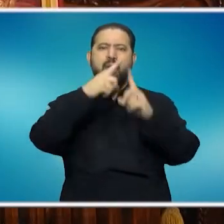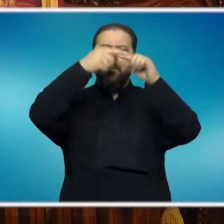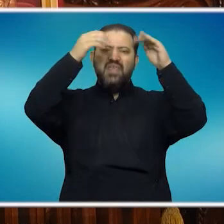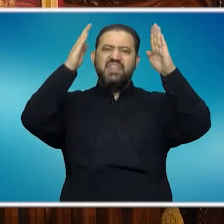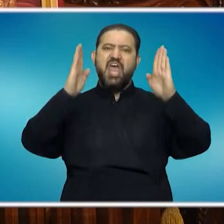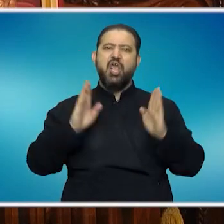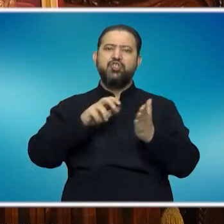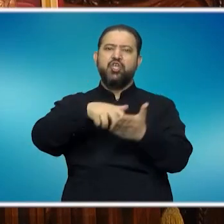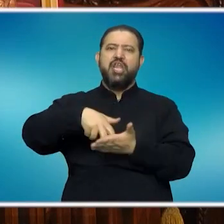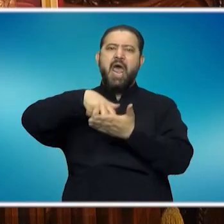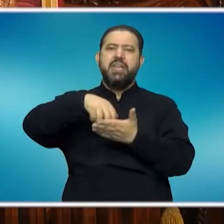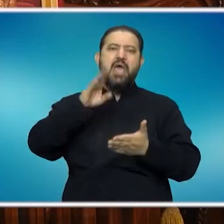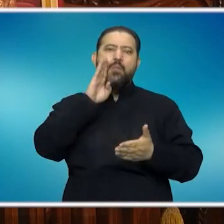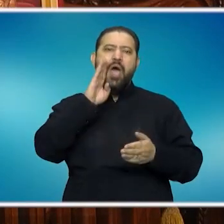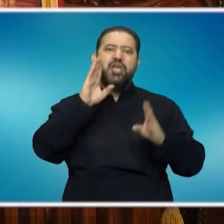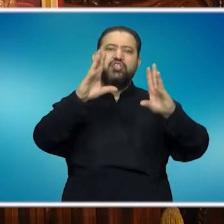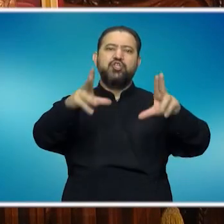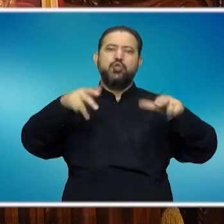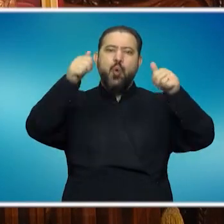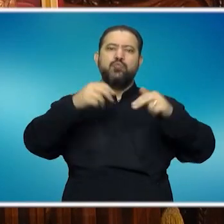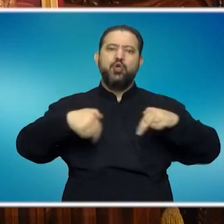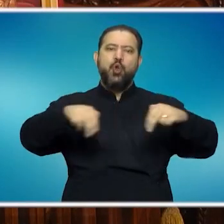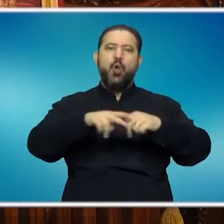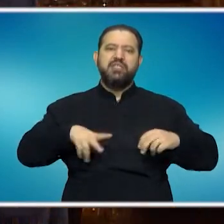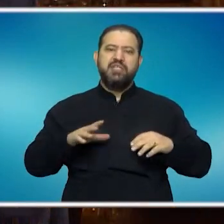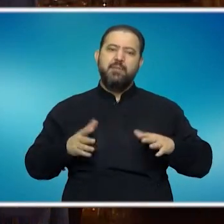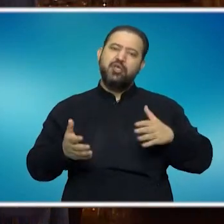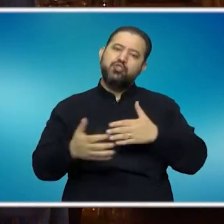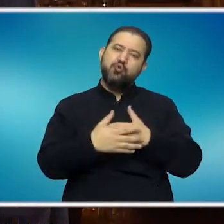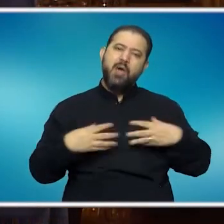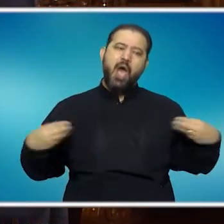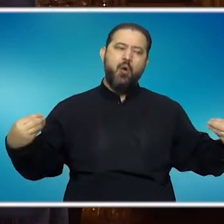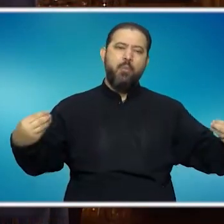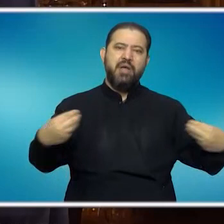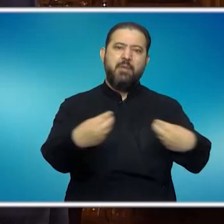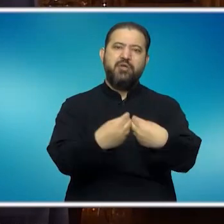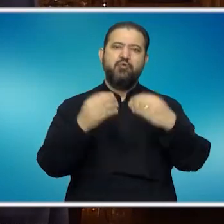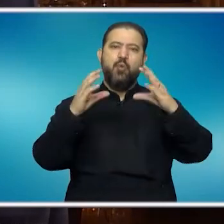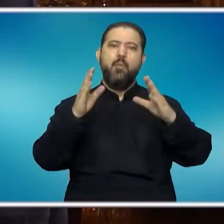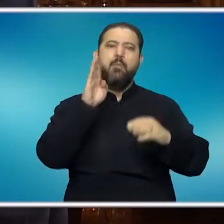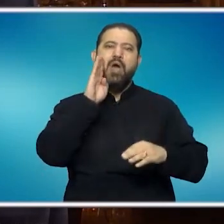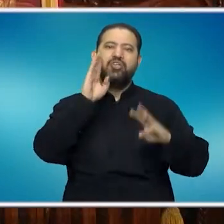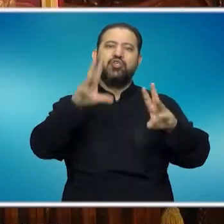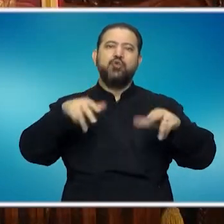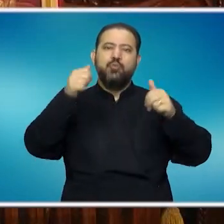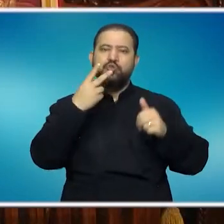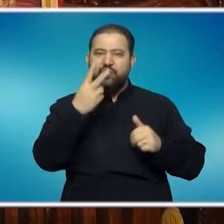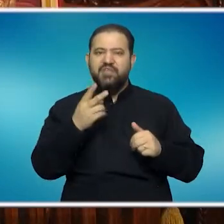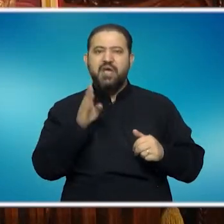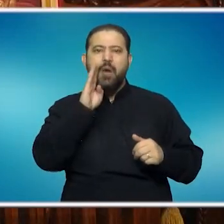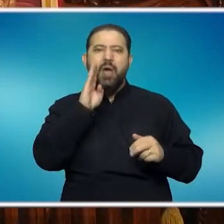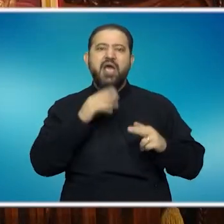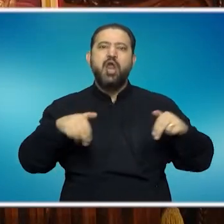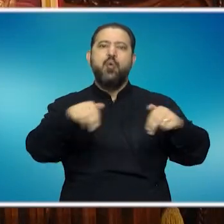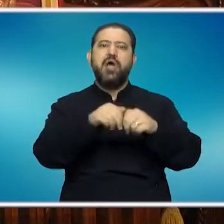închinate Maicii Domnului, pentru că noi suntem, iată, sub acoperământul Maicii Domnului, o cinstim și o vedem ca pe o Maica